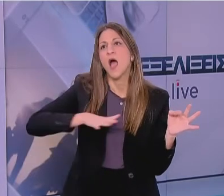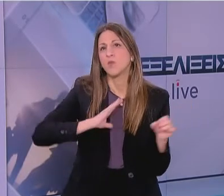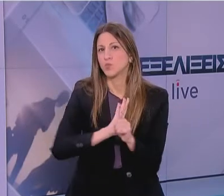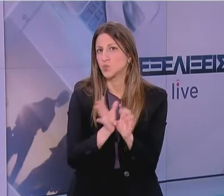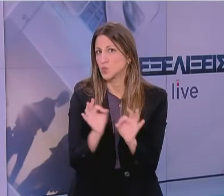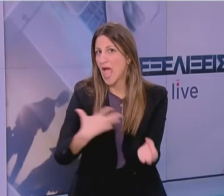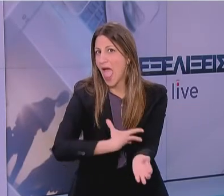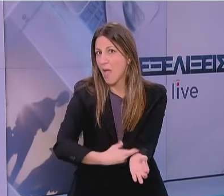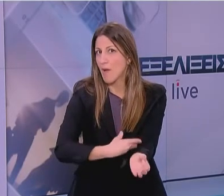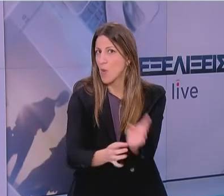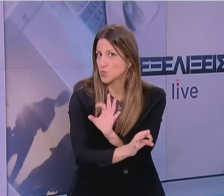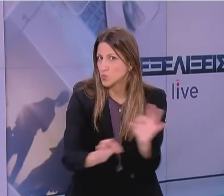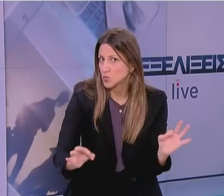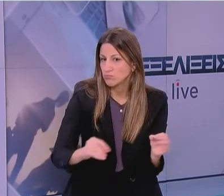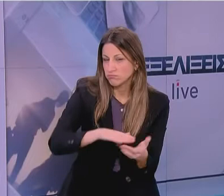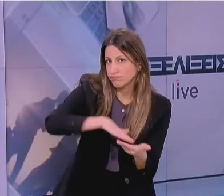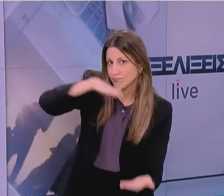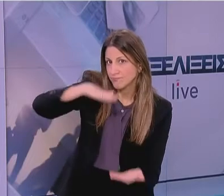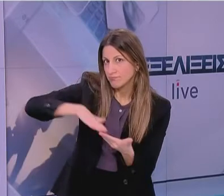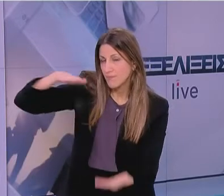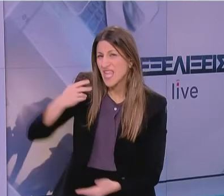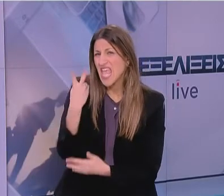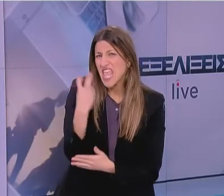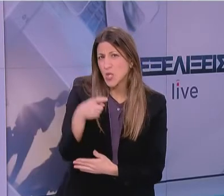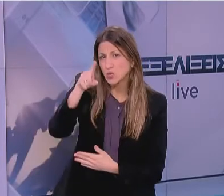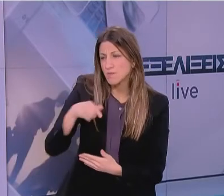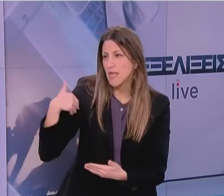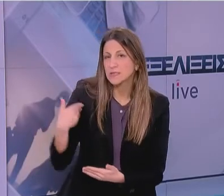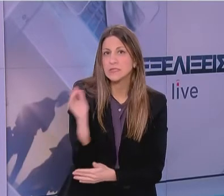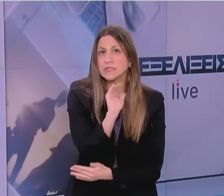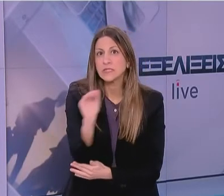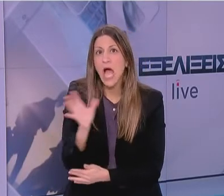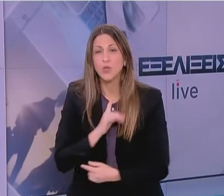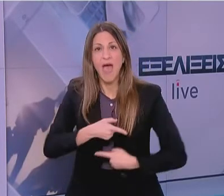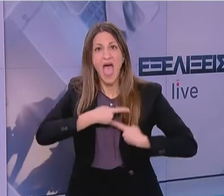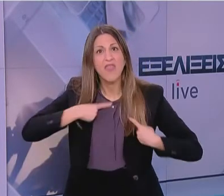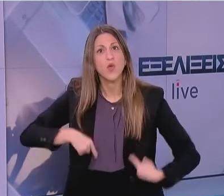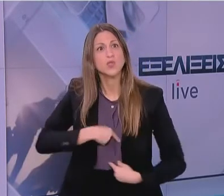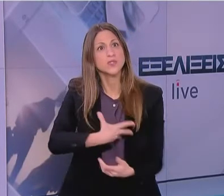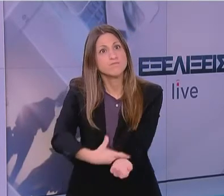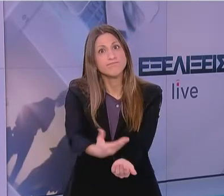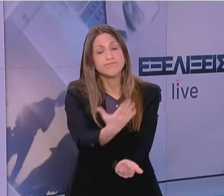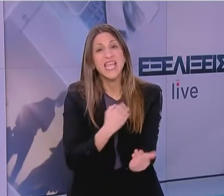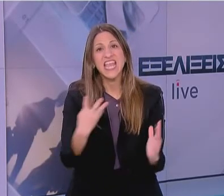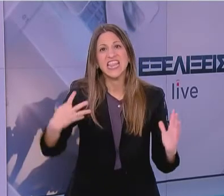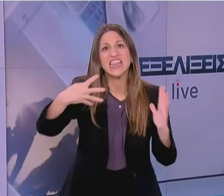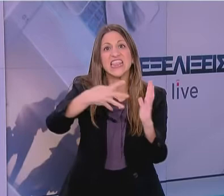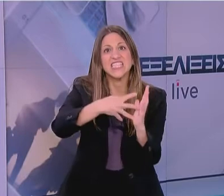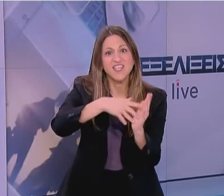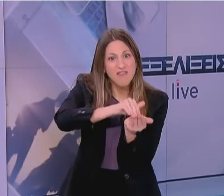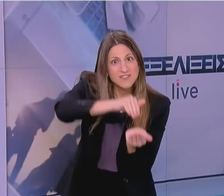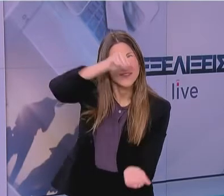αποθέματα αίματος. Αυτές οι δράσεις συνεχίζονται εδώ και περίπου 20 μέρες και έχουν συλλεχθεί περίπου 4.000 μονάδες